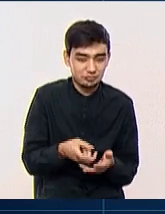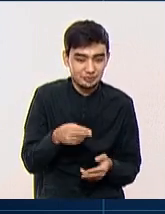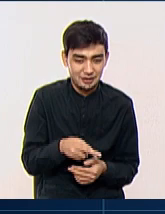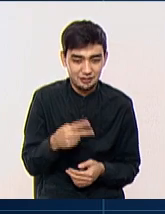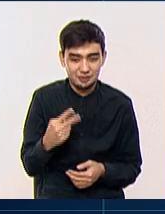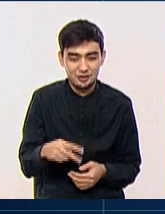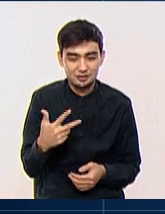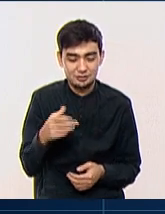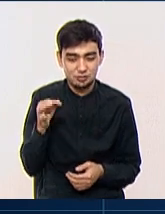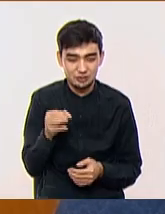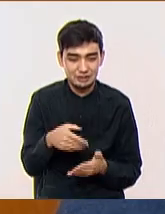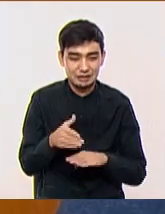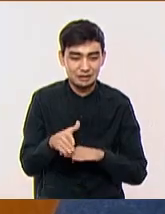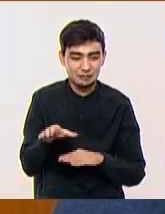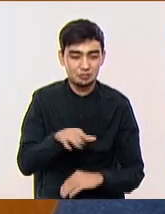үшін